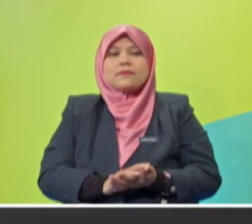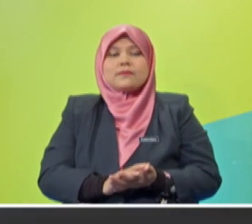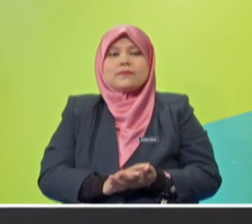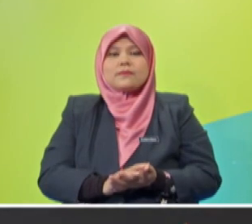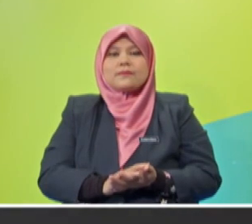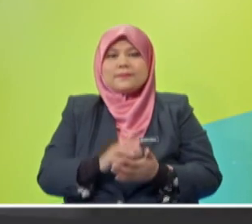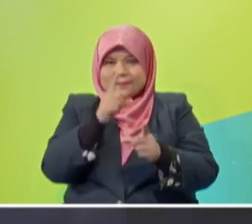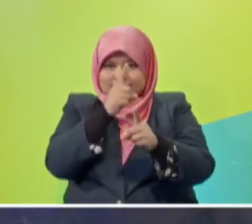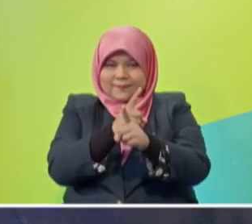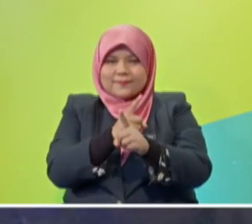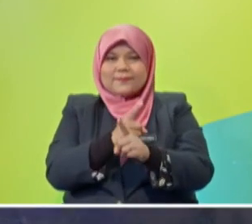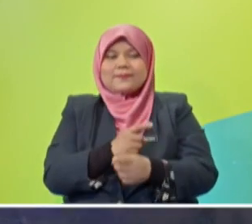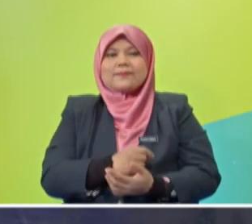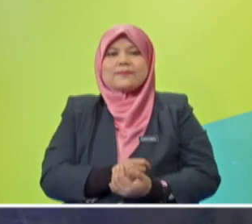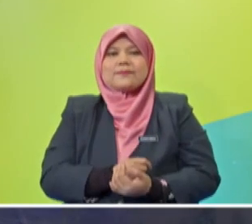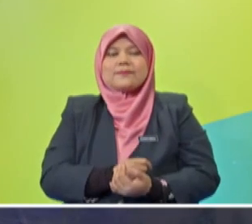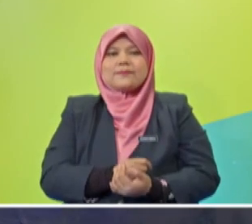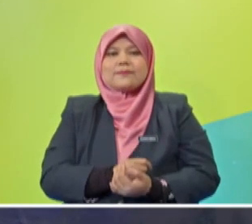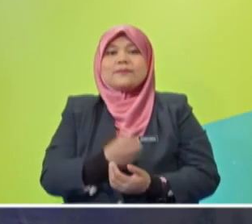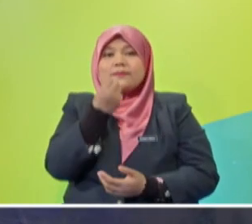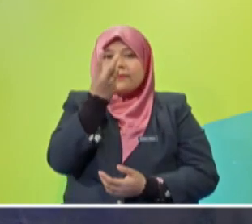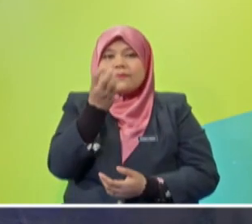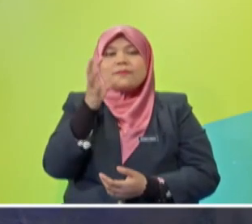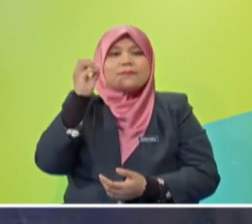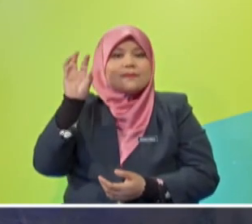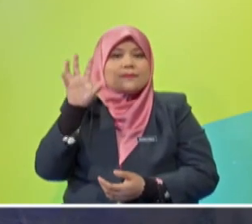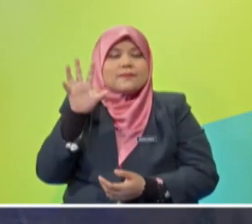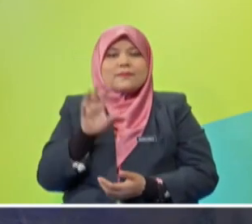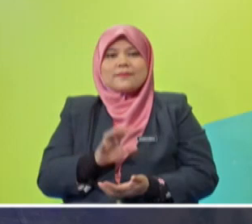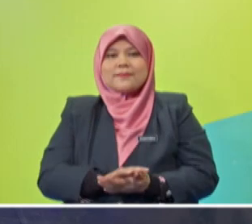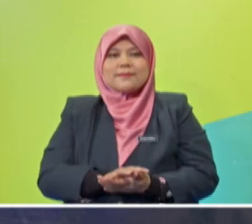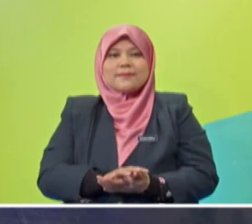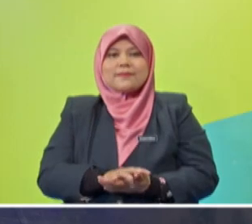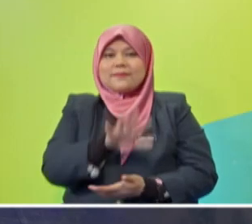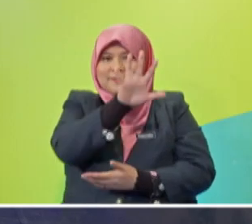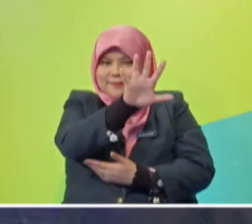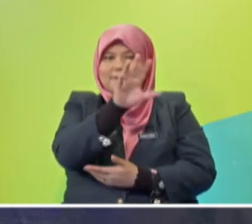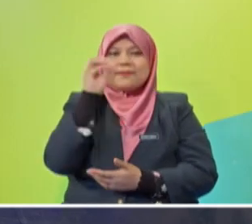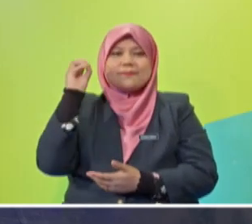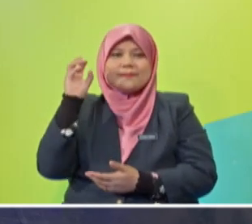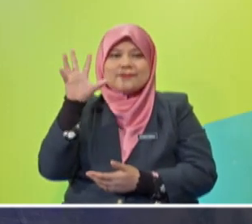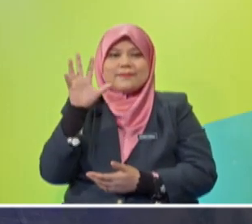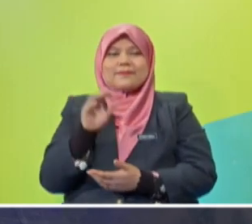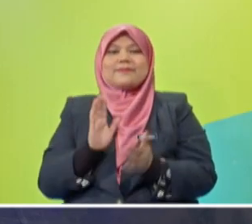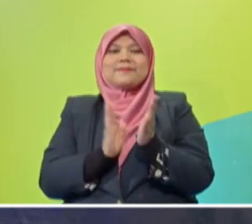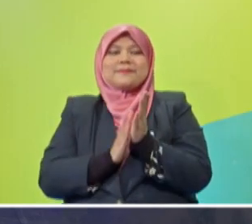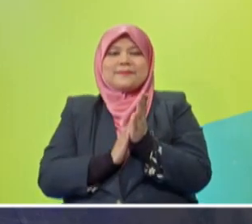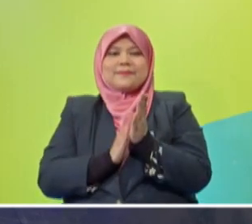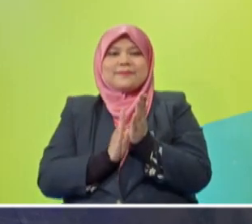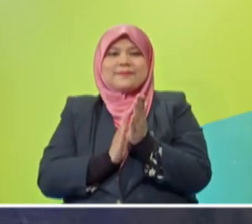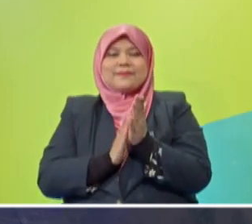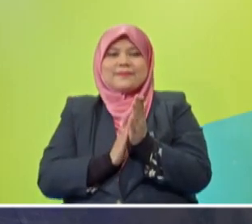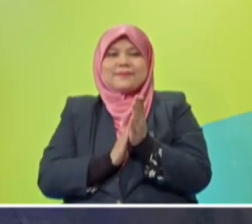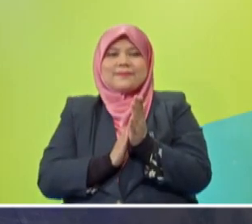Okey, betul Alia. Jadi berapa bintang untuk Alia? Okey, bintang untuk Alia 5 bintang juga. 5 bintang. Wow. Pemurah